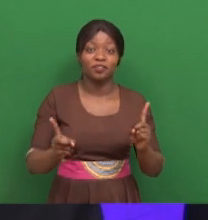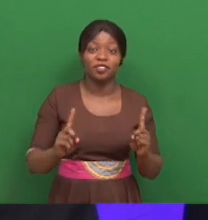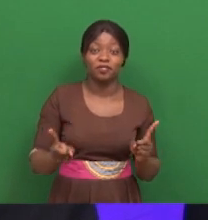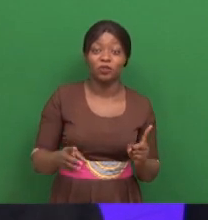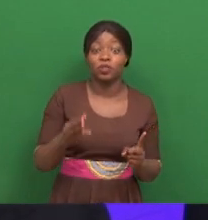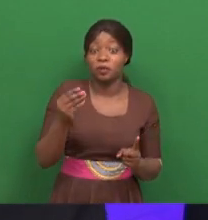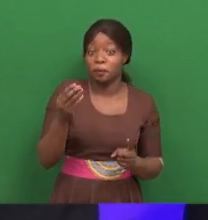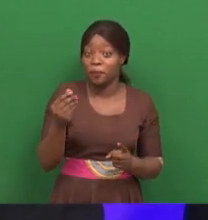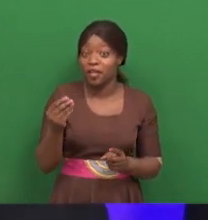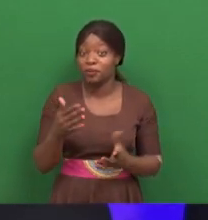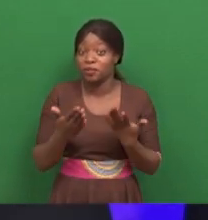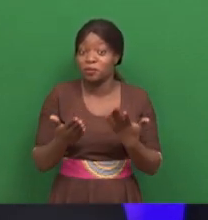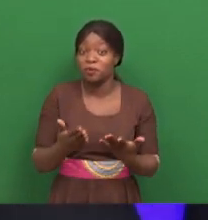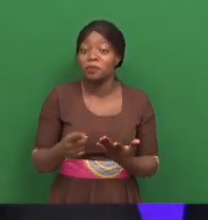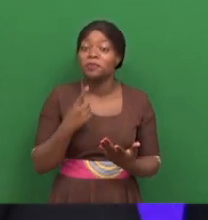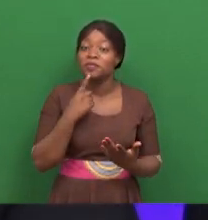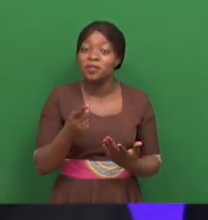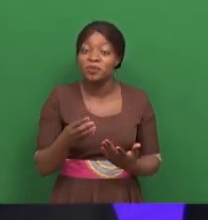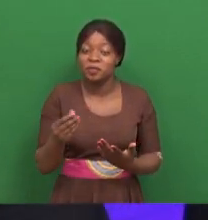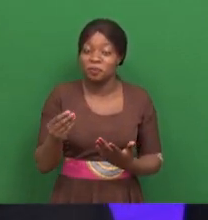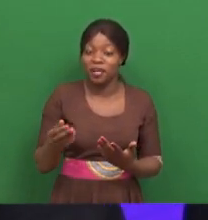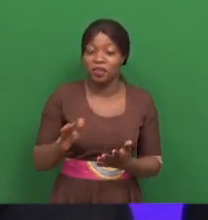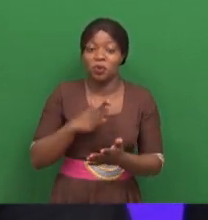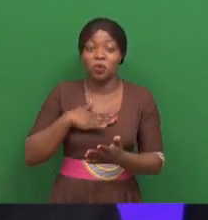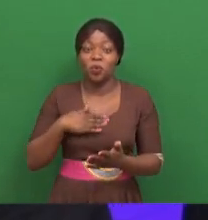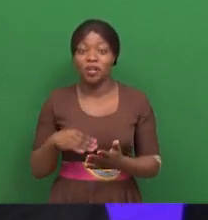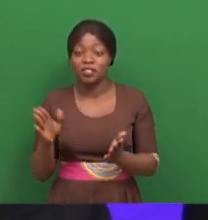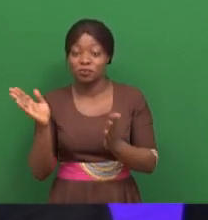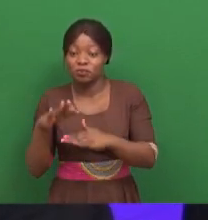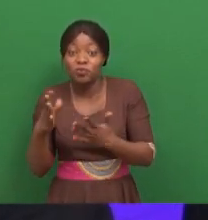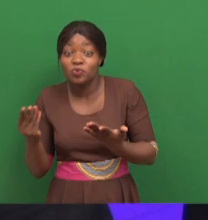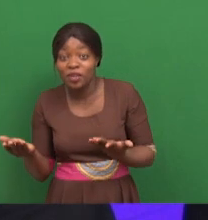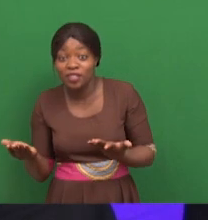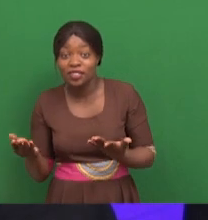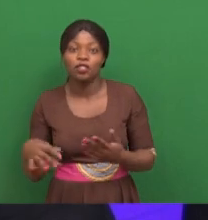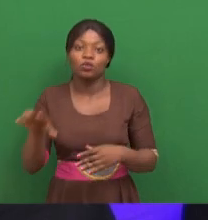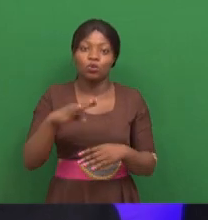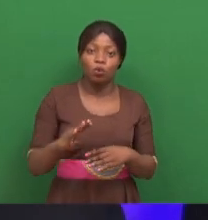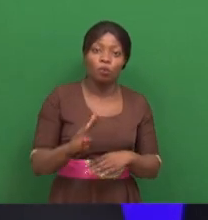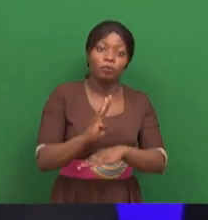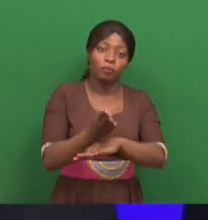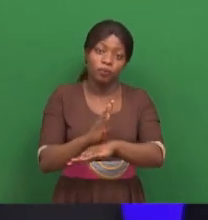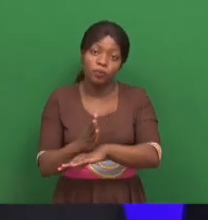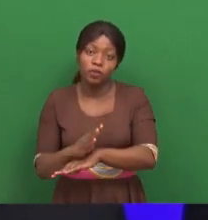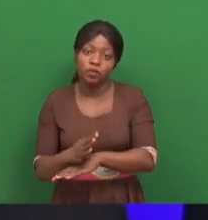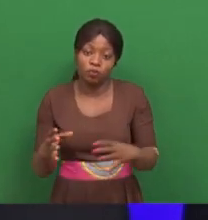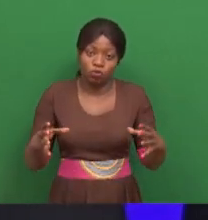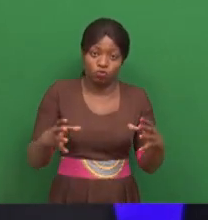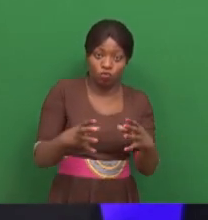yetarget ndosaka isu seboka revaridzi vemakombi tichikurudzira kuti